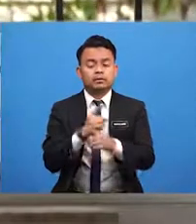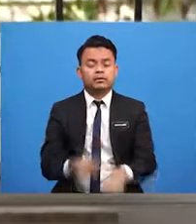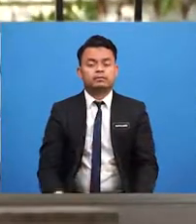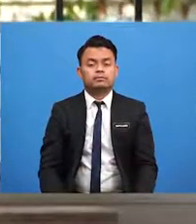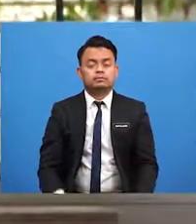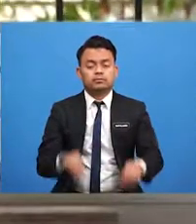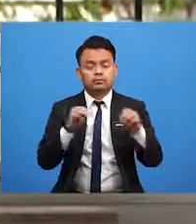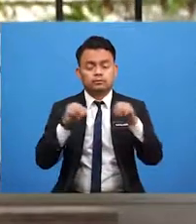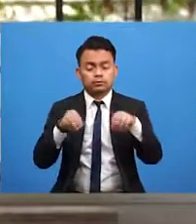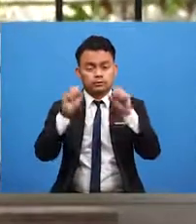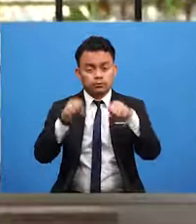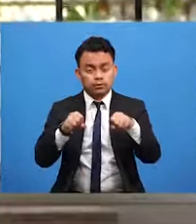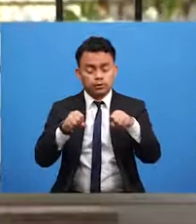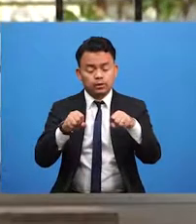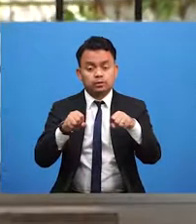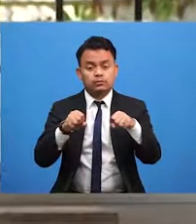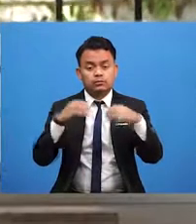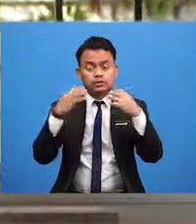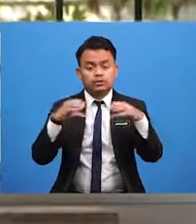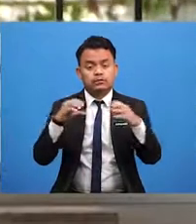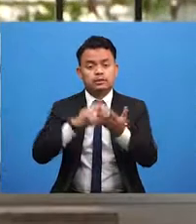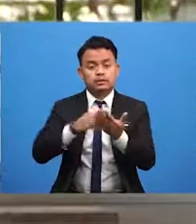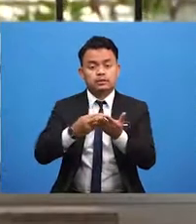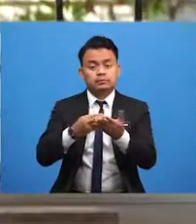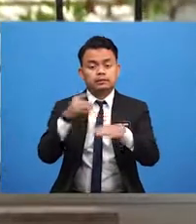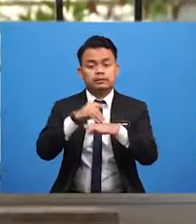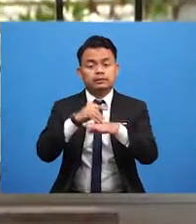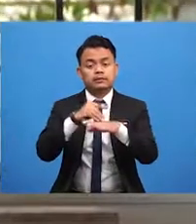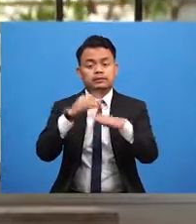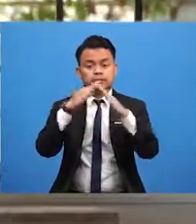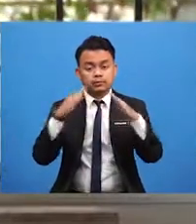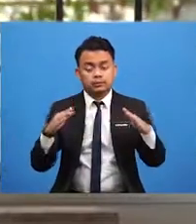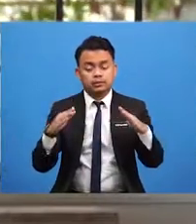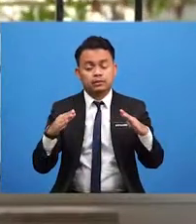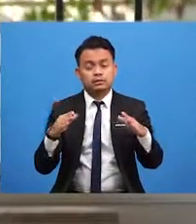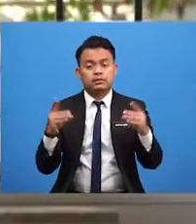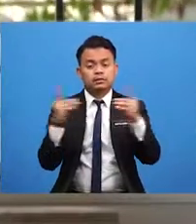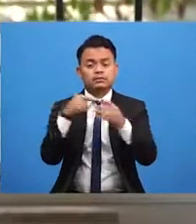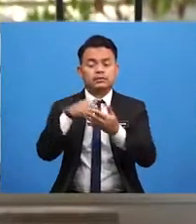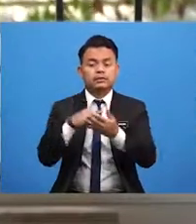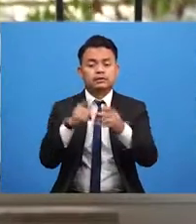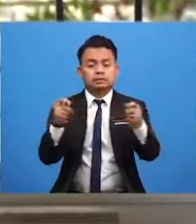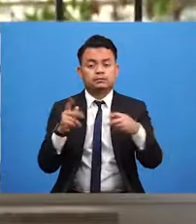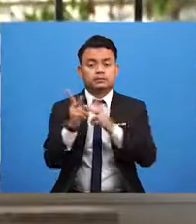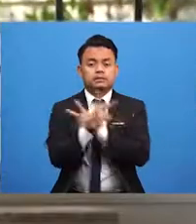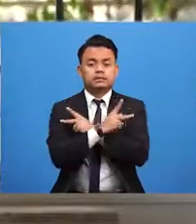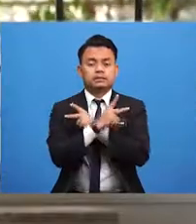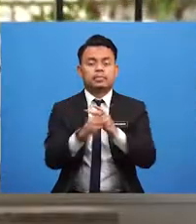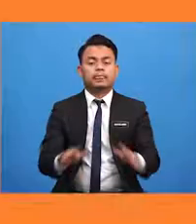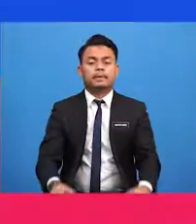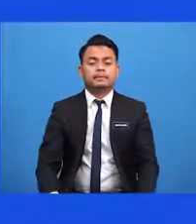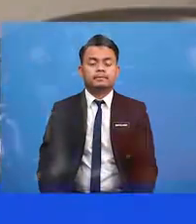Murid-murid boleh mencuba resepi ini di rumah dan sehingga kita berjumpa lagi. Sekian, terima kasih.